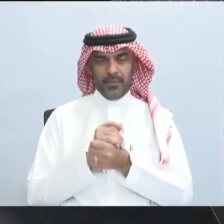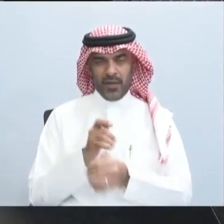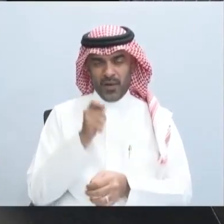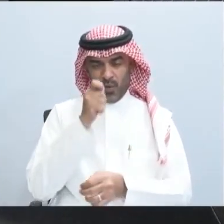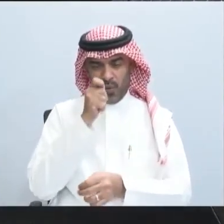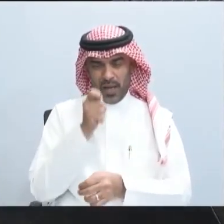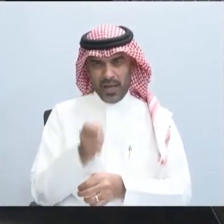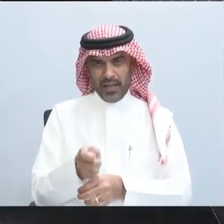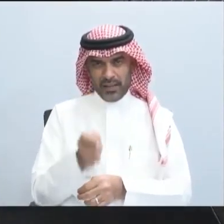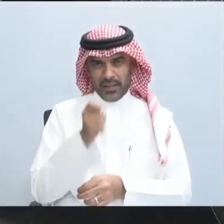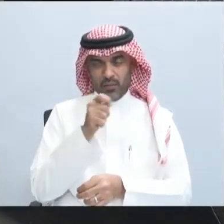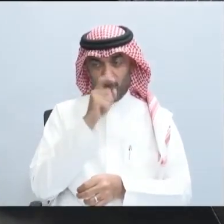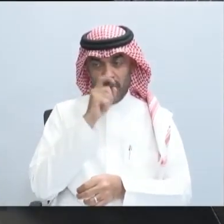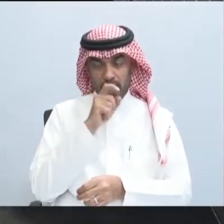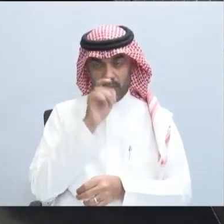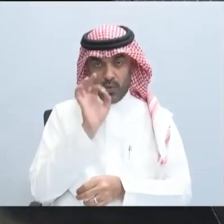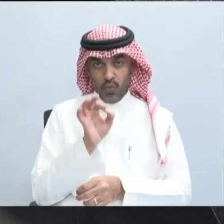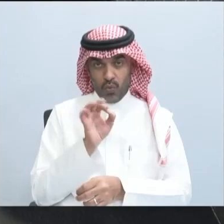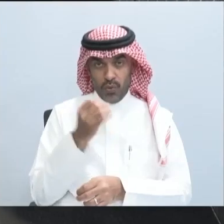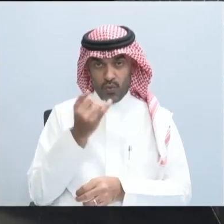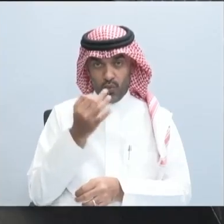وعدسا اذا لزم الامر